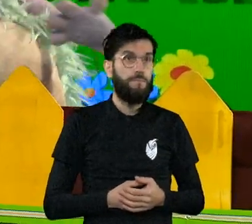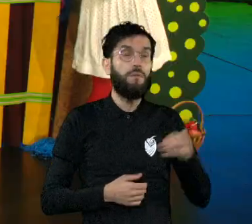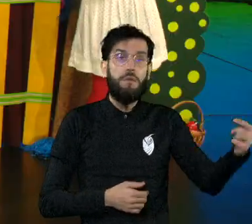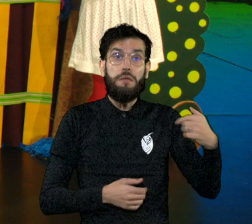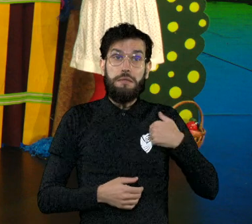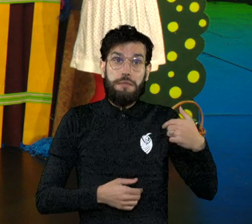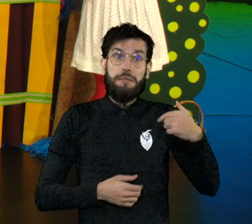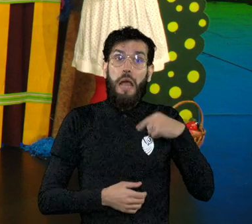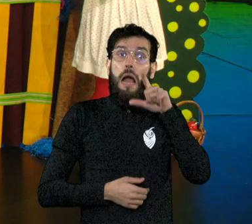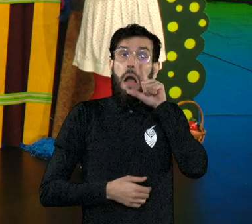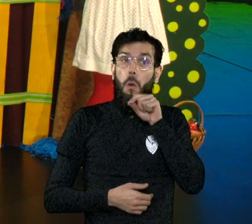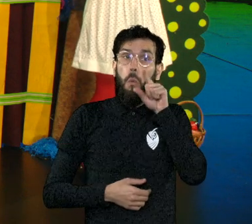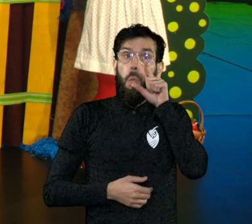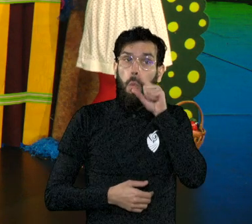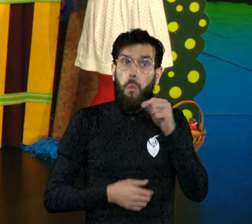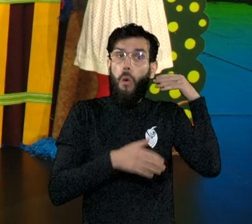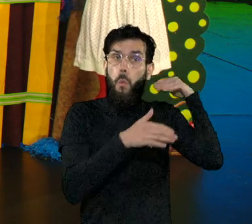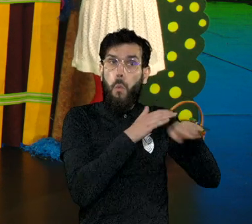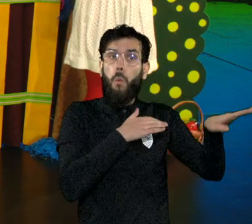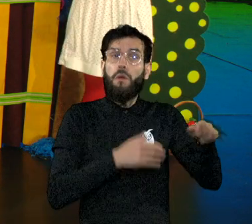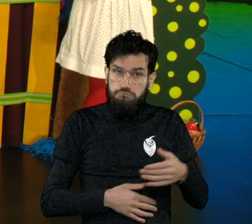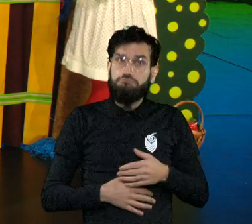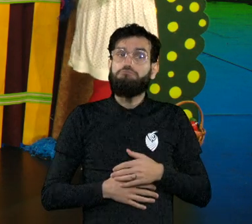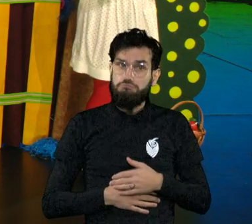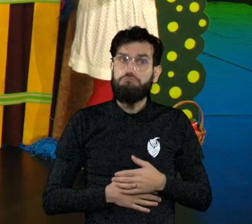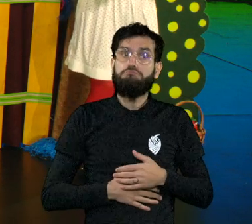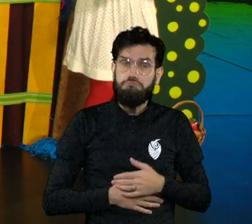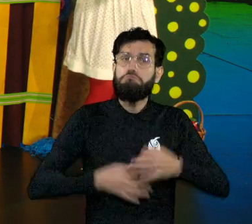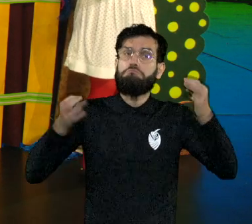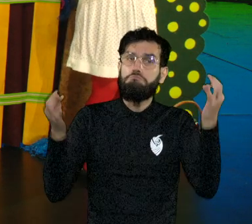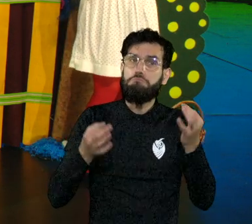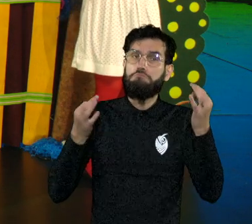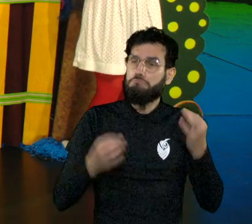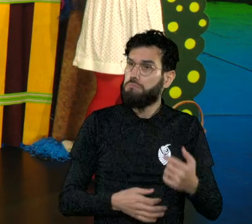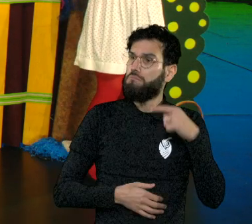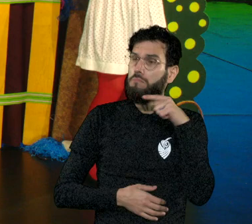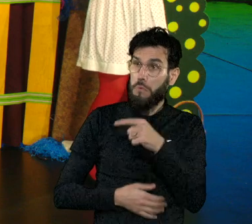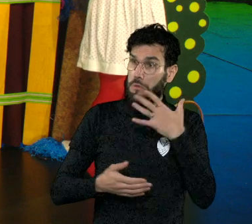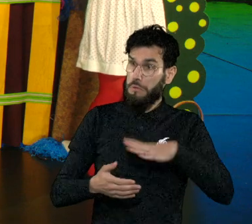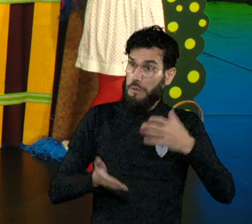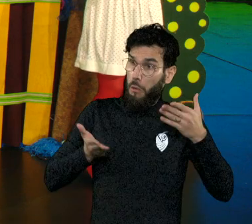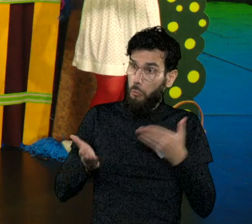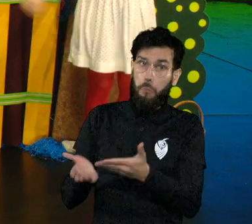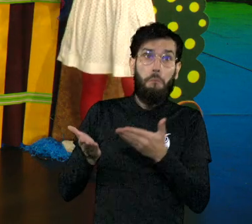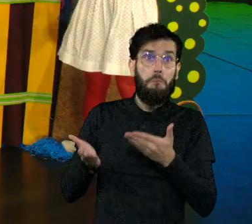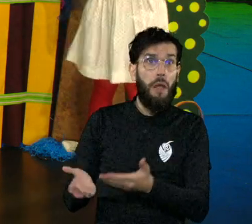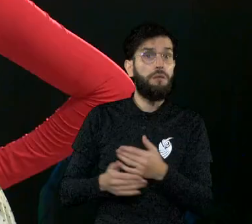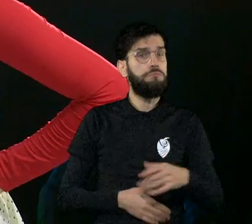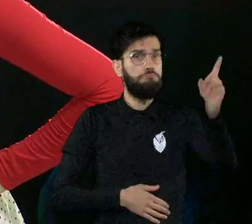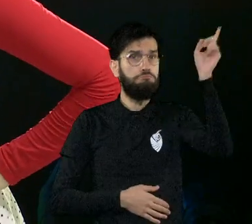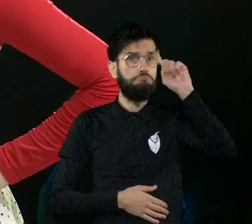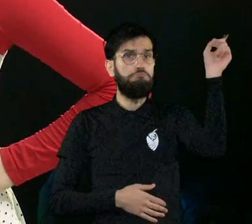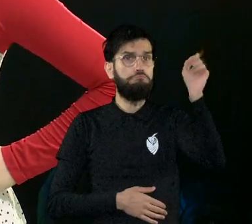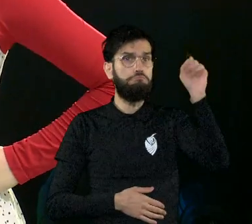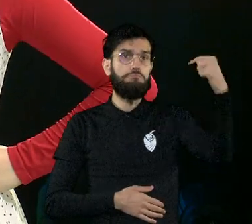Utiekla som z pece, utiekla, lebo si ma skoro upiekla. Ja